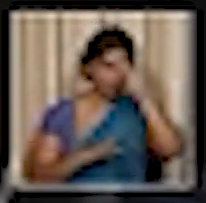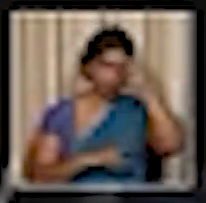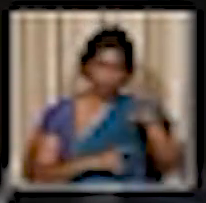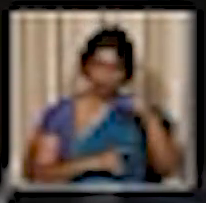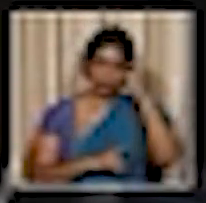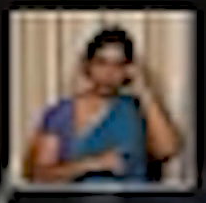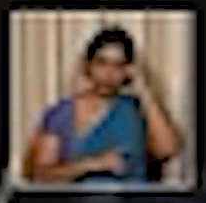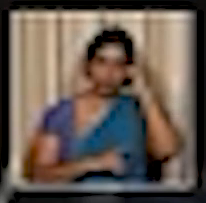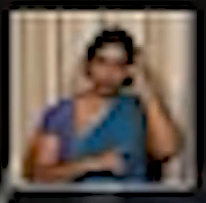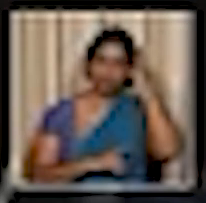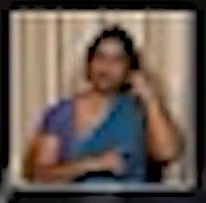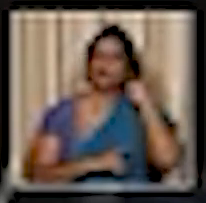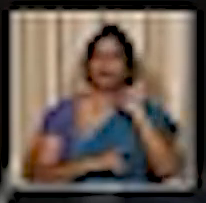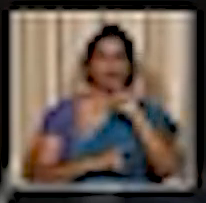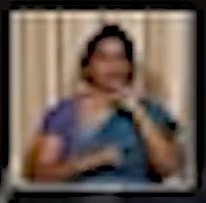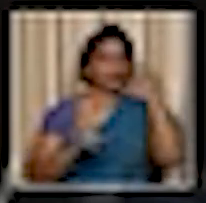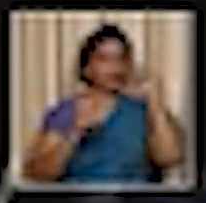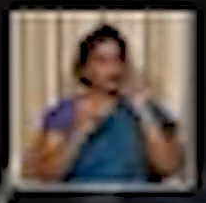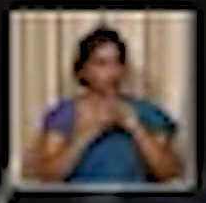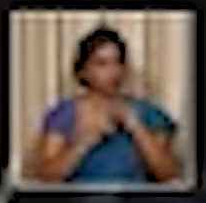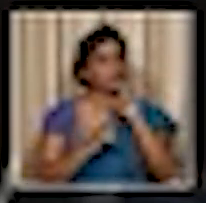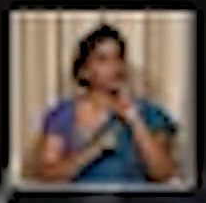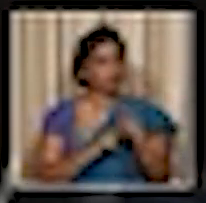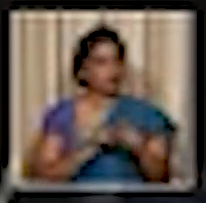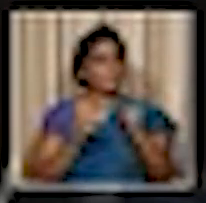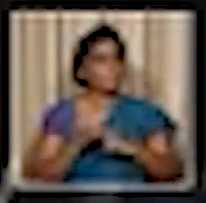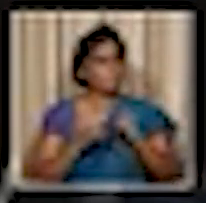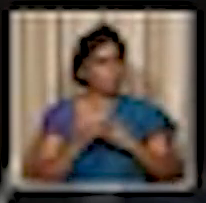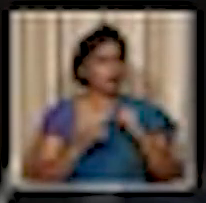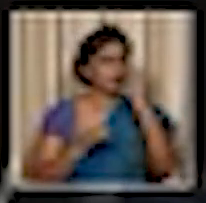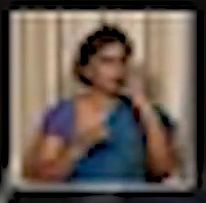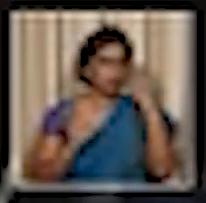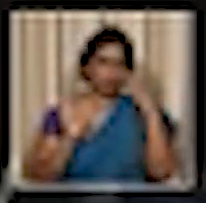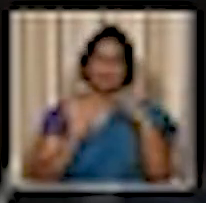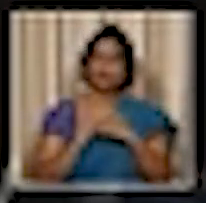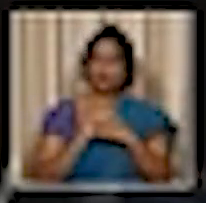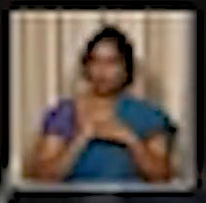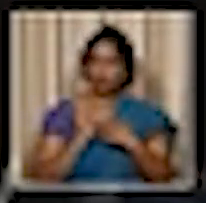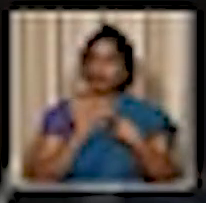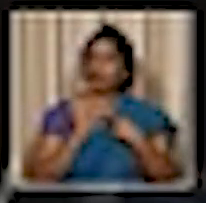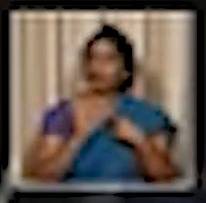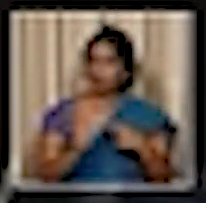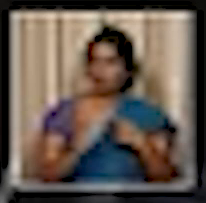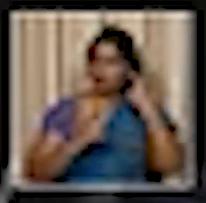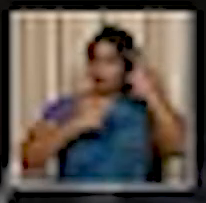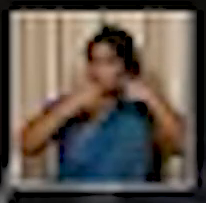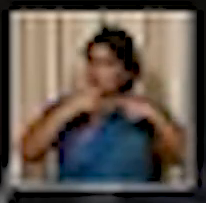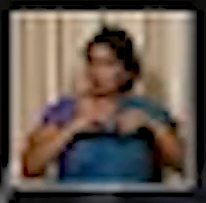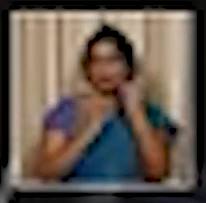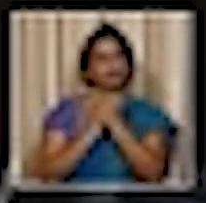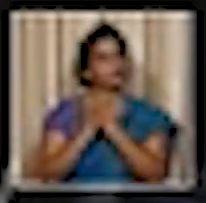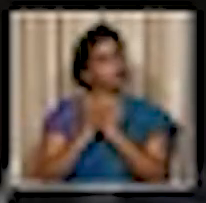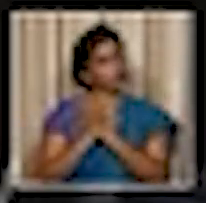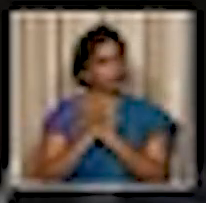විසින් අධිකරණයන්ට අදාළව නගන ලද ප්‍රශ්න කීපයක් කළලා පිළිතුරු දෙමින් පහත සඳහන් කරුණු